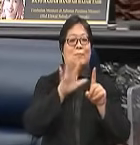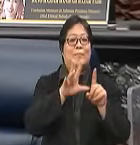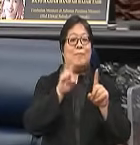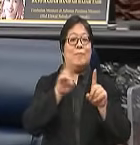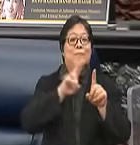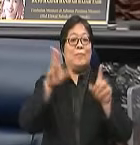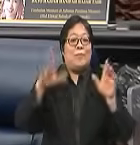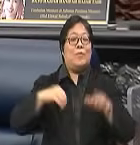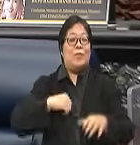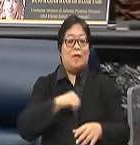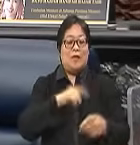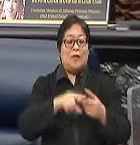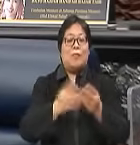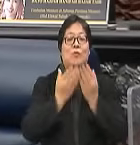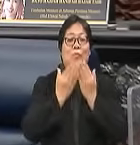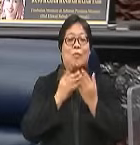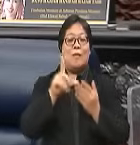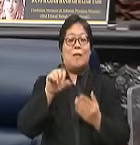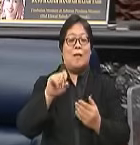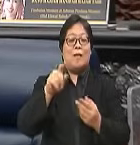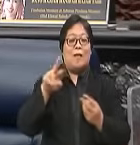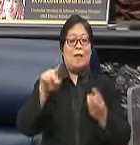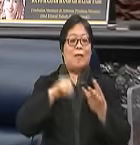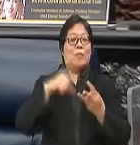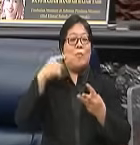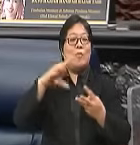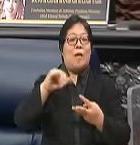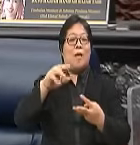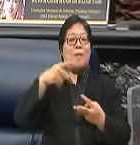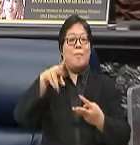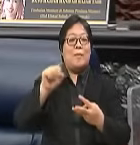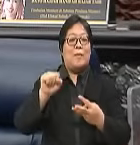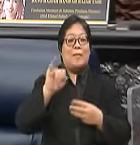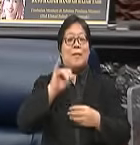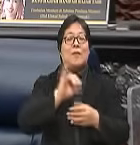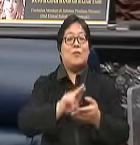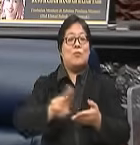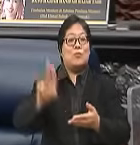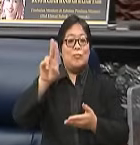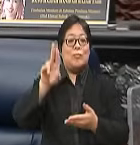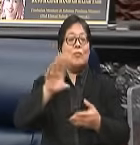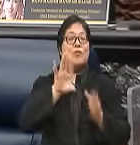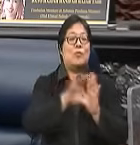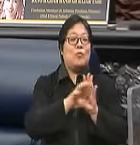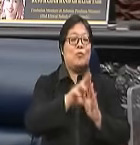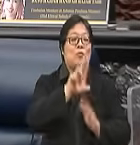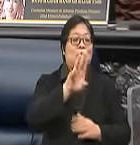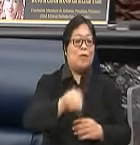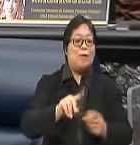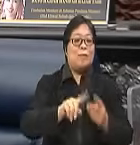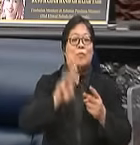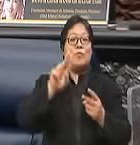dan sekolah Lestari dan Green campus diperankan epitel kontoh Dewi